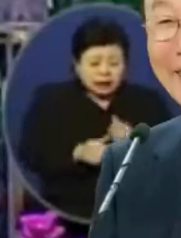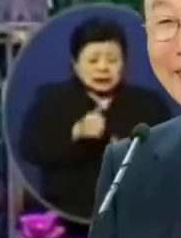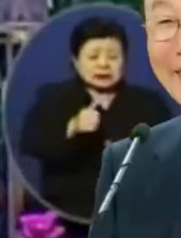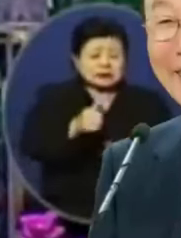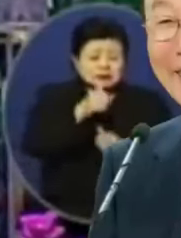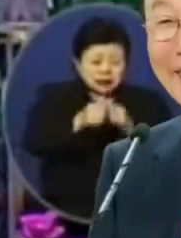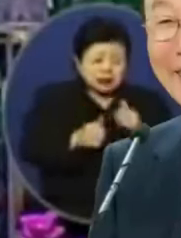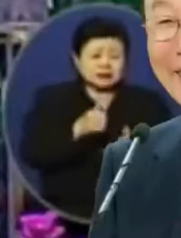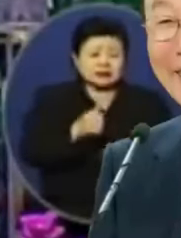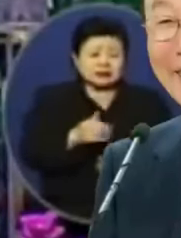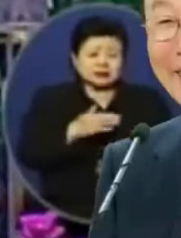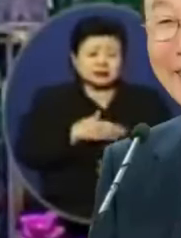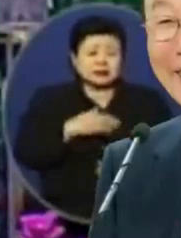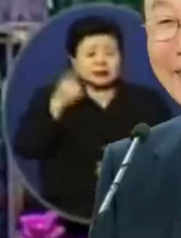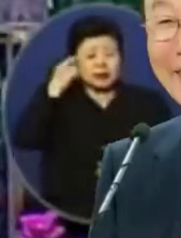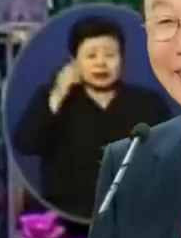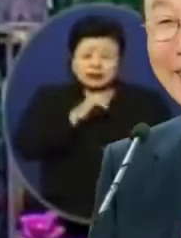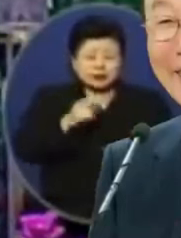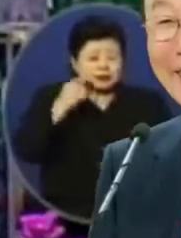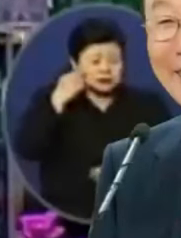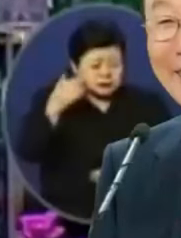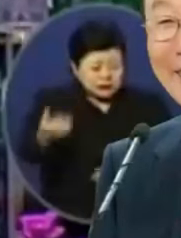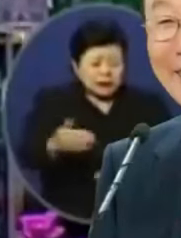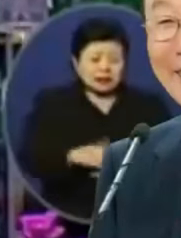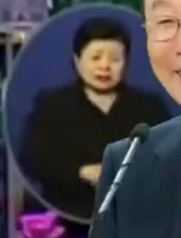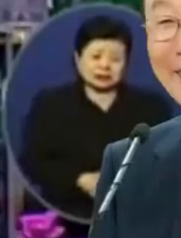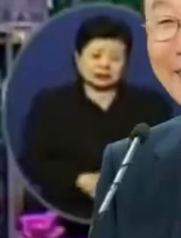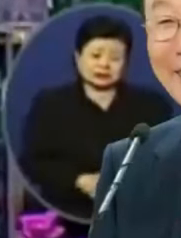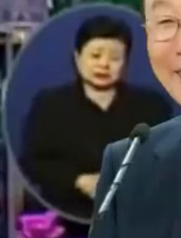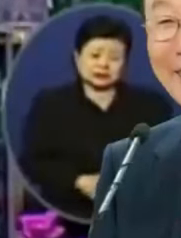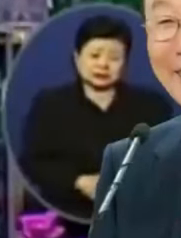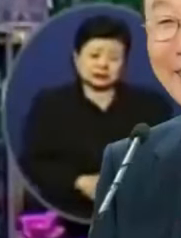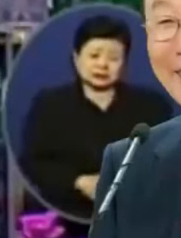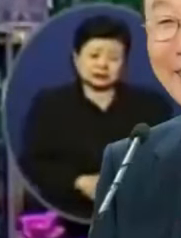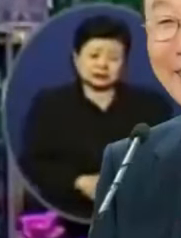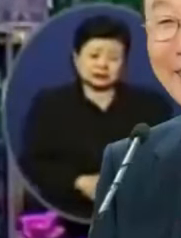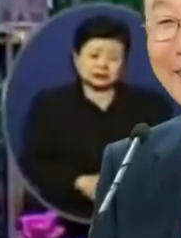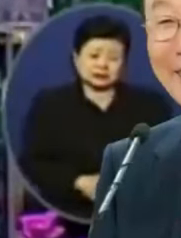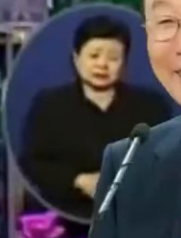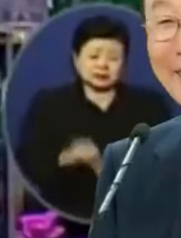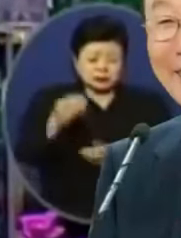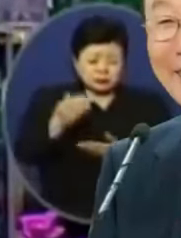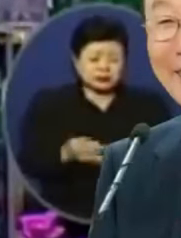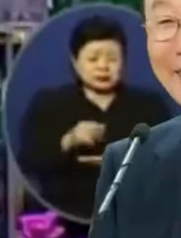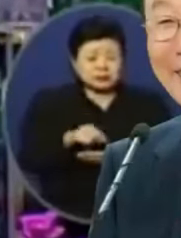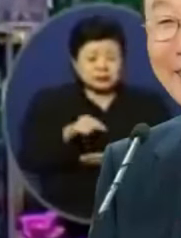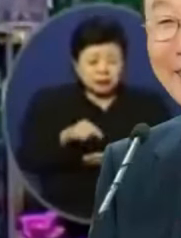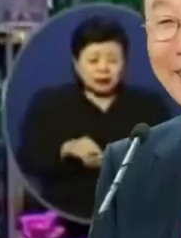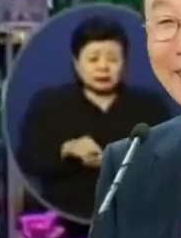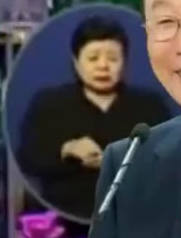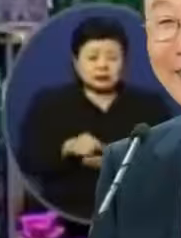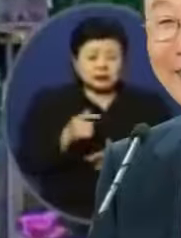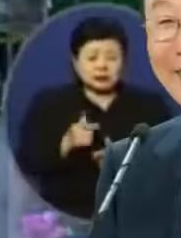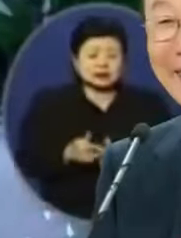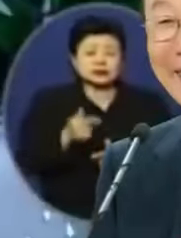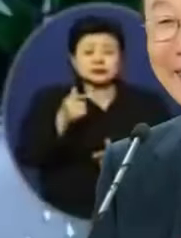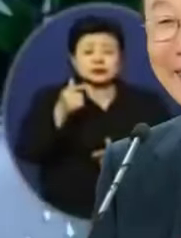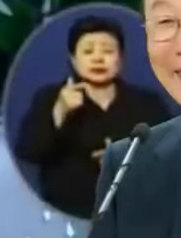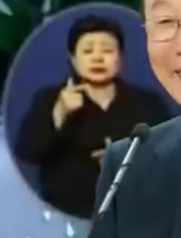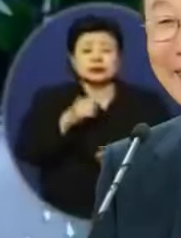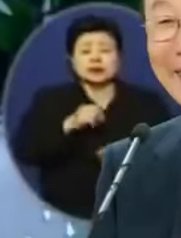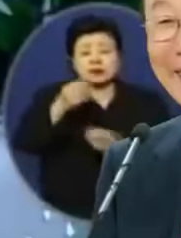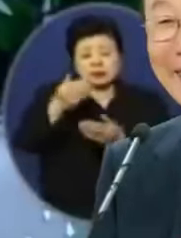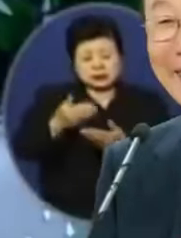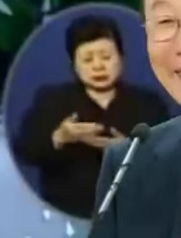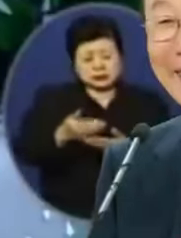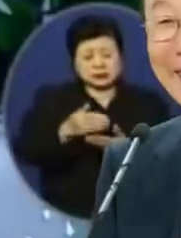이는 곧 나의 하나님 어찌하여 나를 버리셨나이까? 버림받은 심정을 느꼈습니다. 이제 예수님조차도